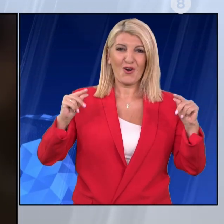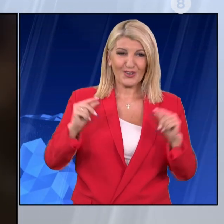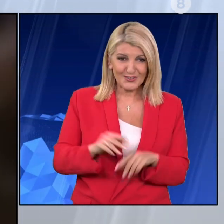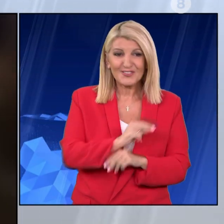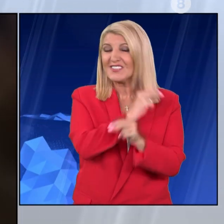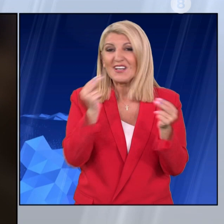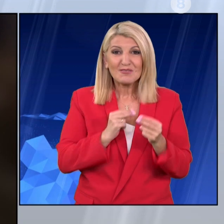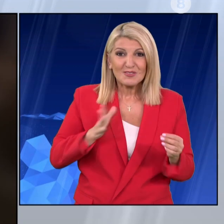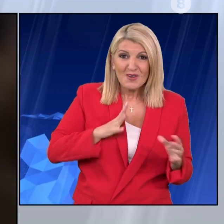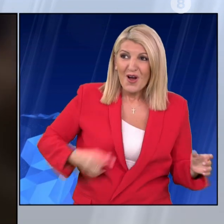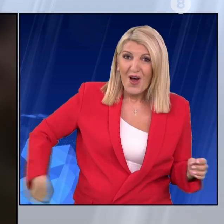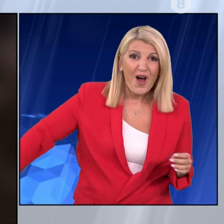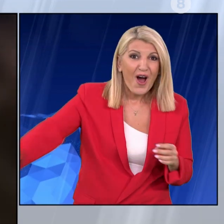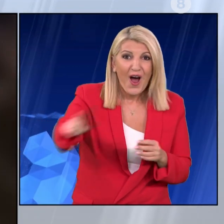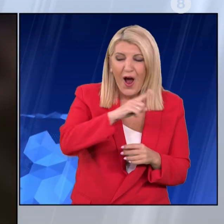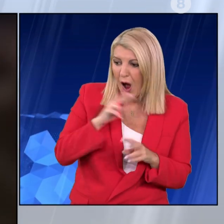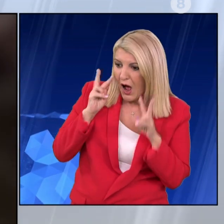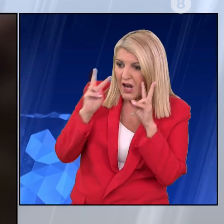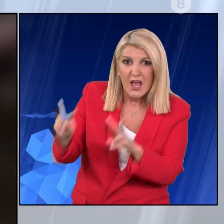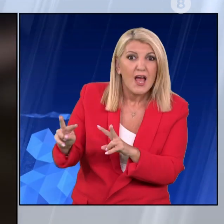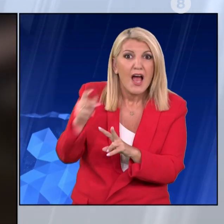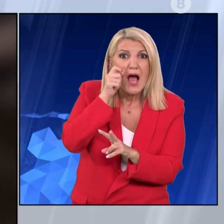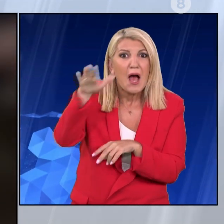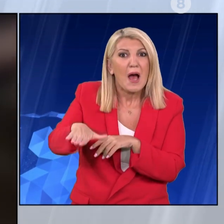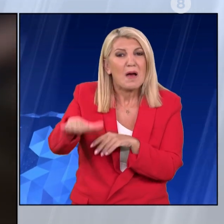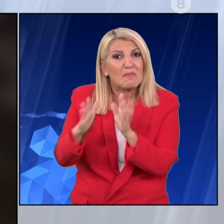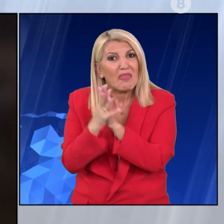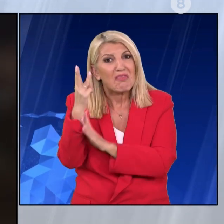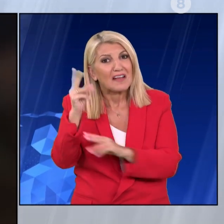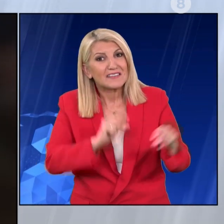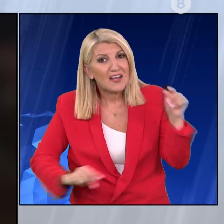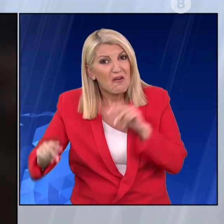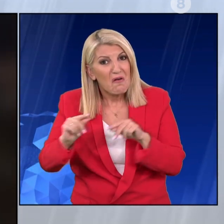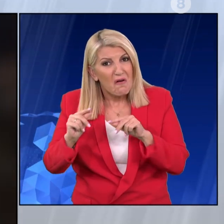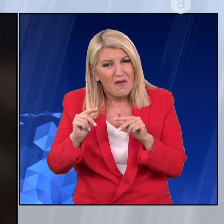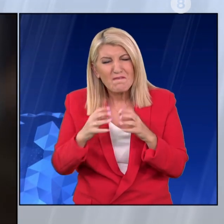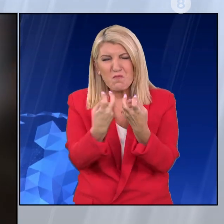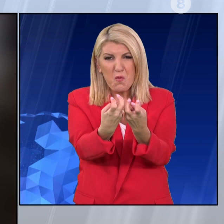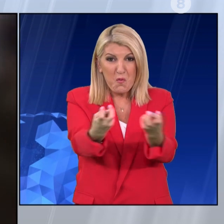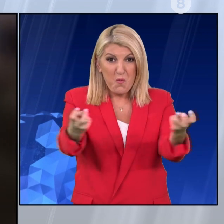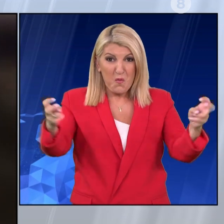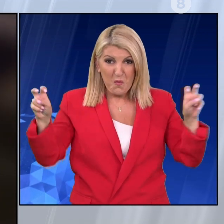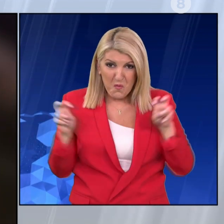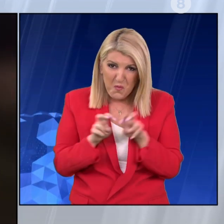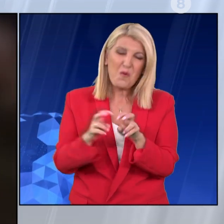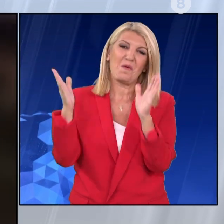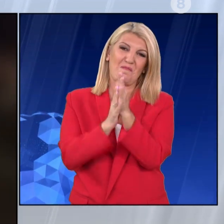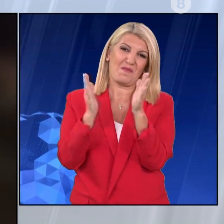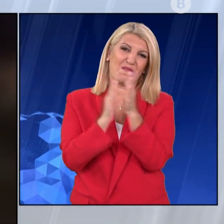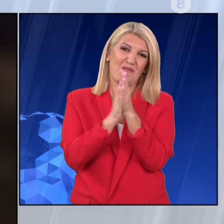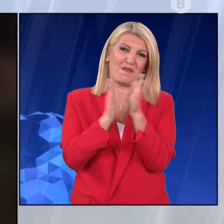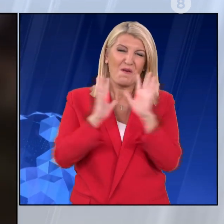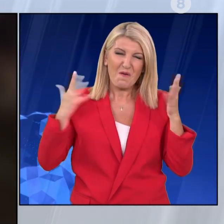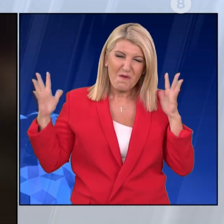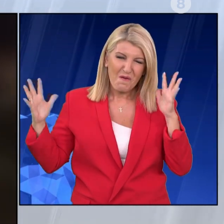κατάφερε να ξεσηκώσει με το χορό του όλους τους καλεσμένους οι οποίοι τον συνόδεψαν στον εγκάρδιο χωρό του χτυπώντας παλαμάκια ο